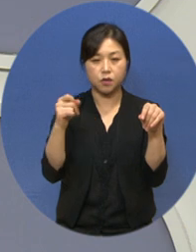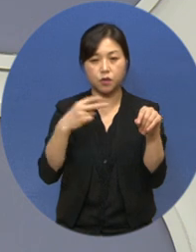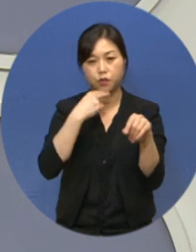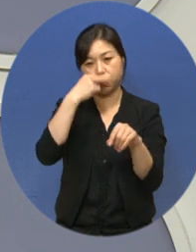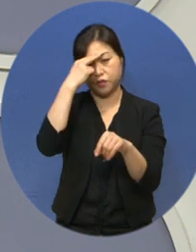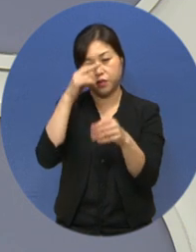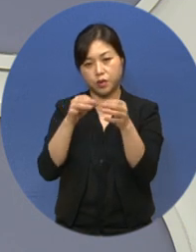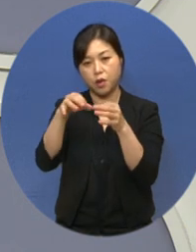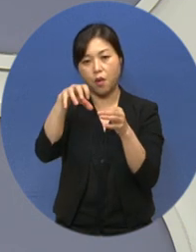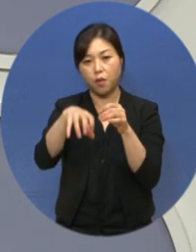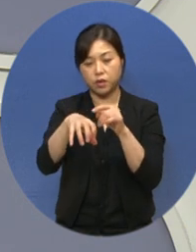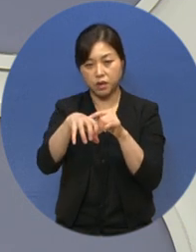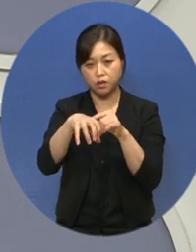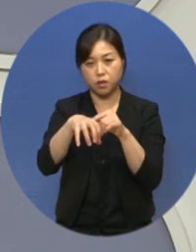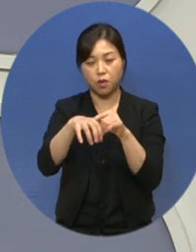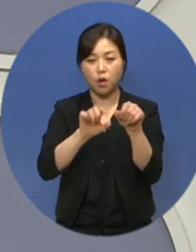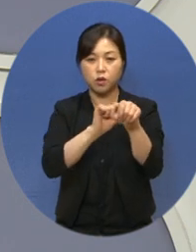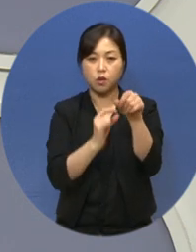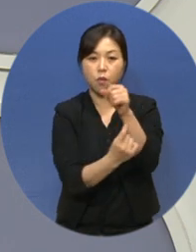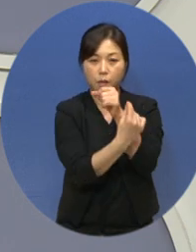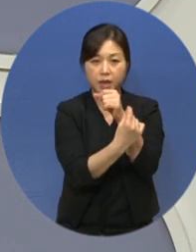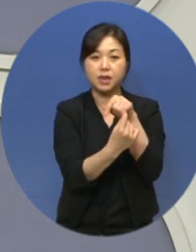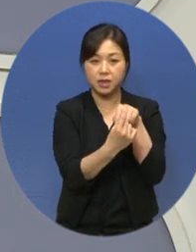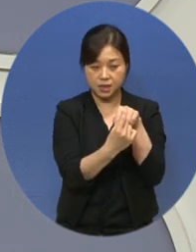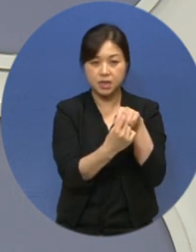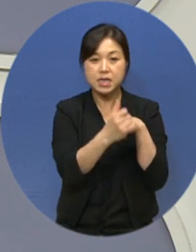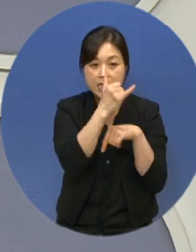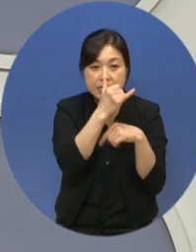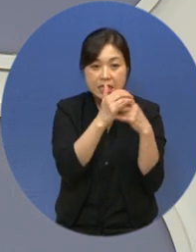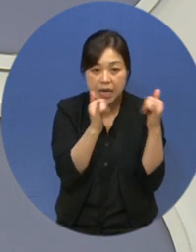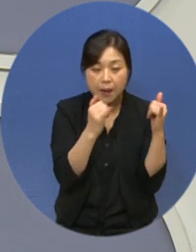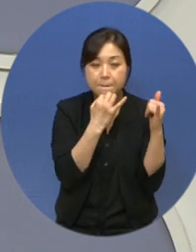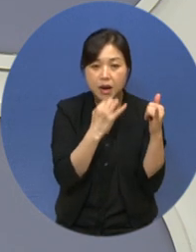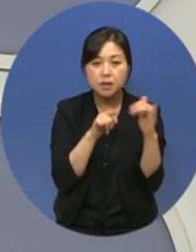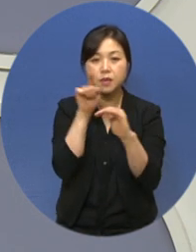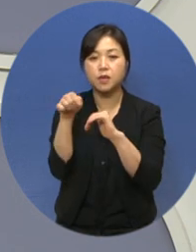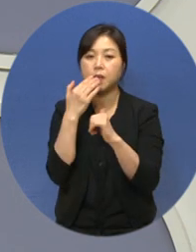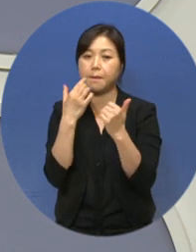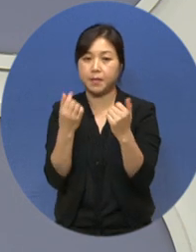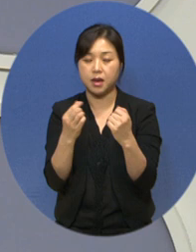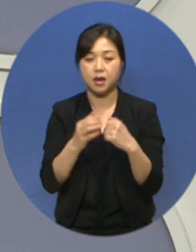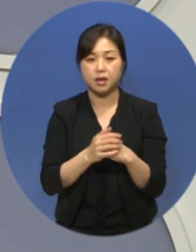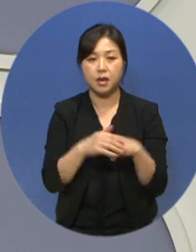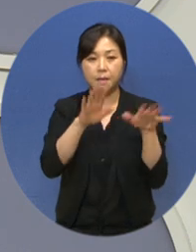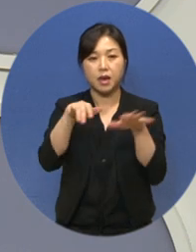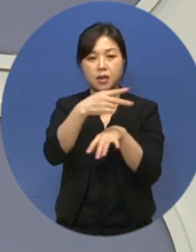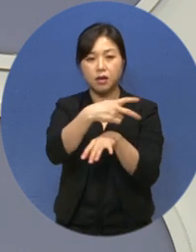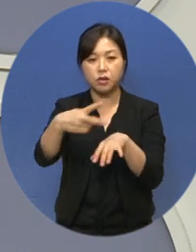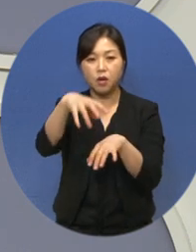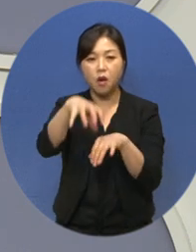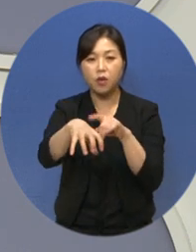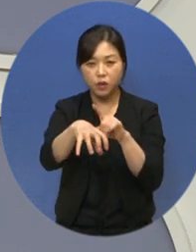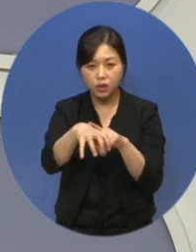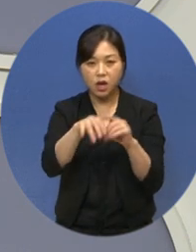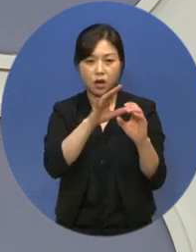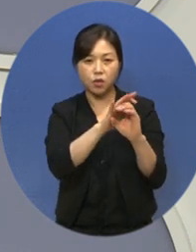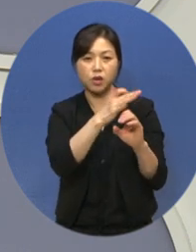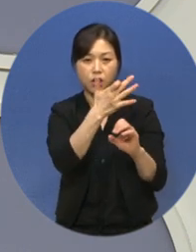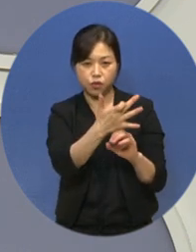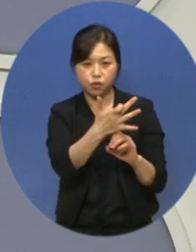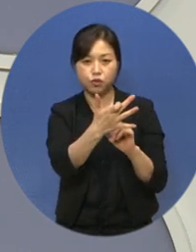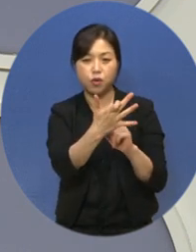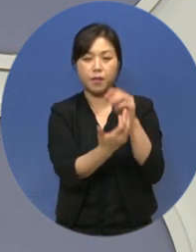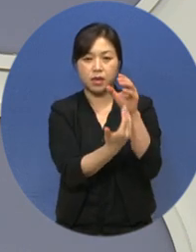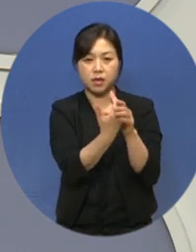착용한 사람을 출입할 수 정도 예 해수욕장에 예 그런 알고 발생해 도 또 집단 가면 해도 첫째